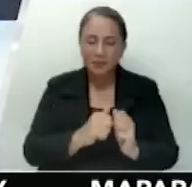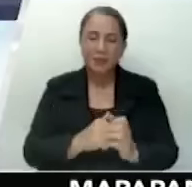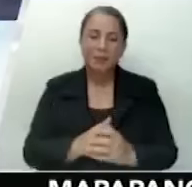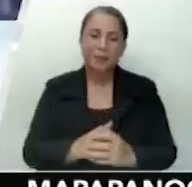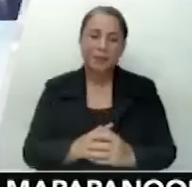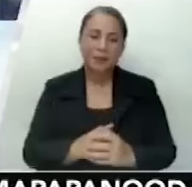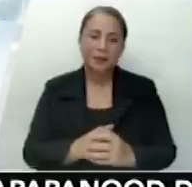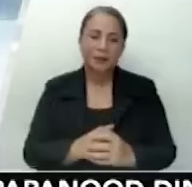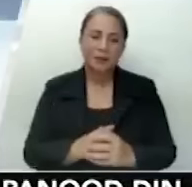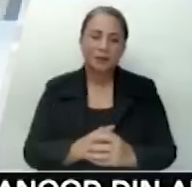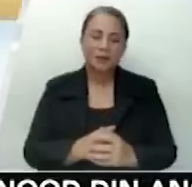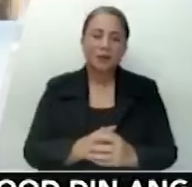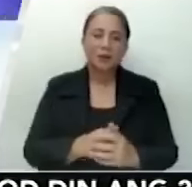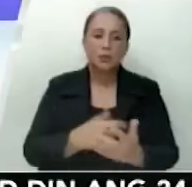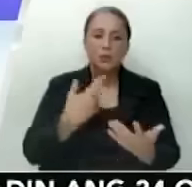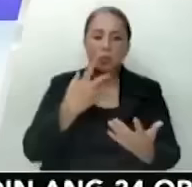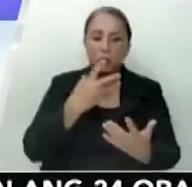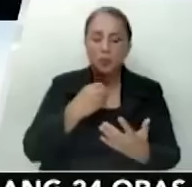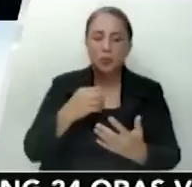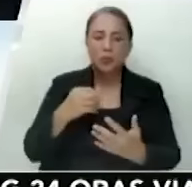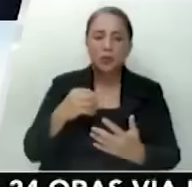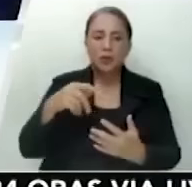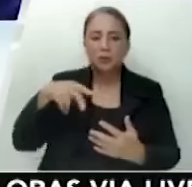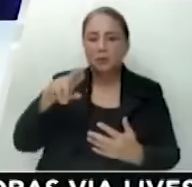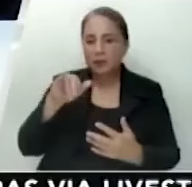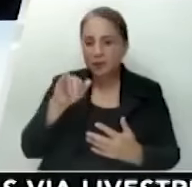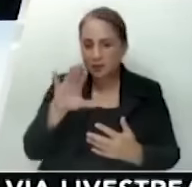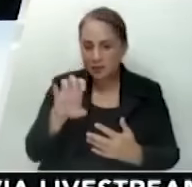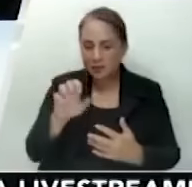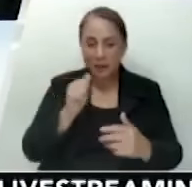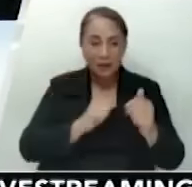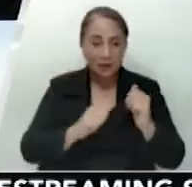Black Rider cast Prince Clemente.